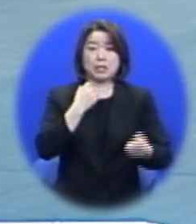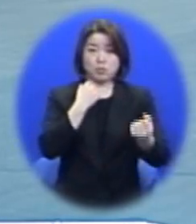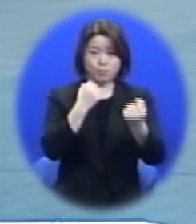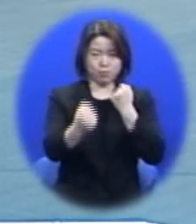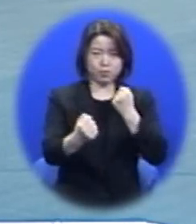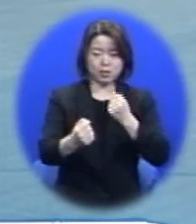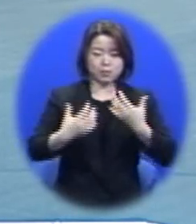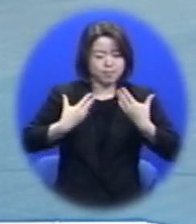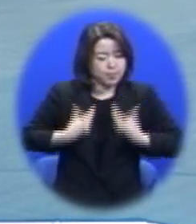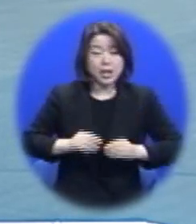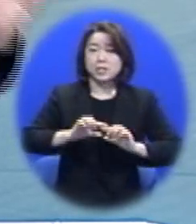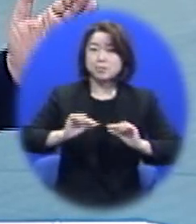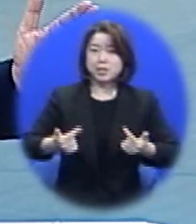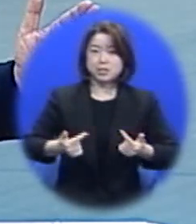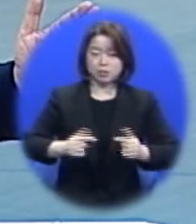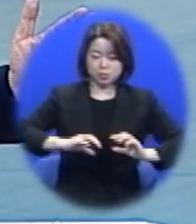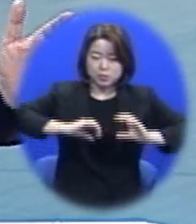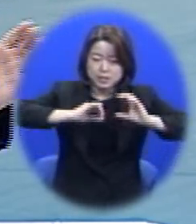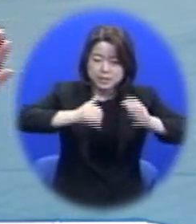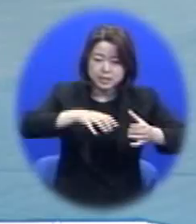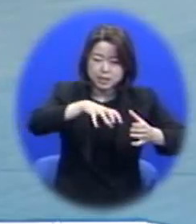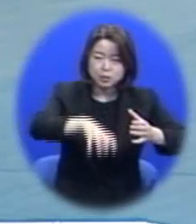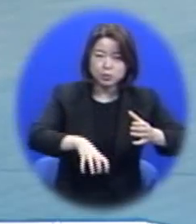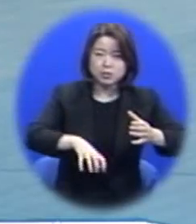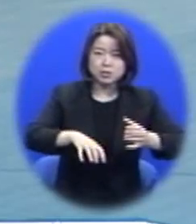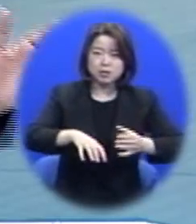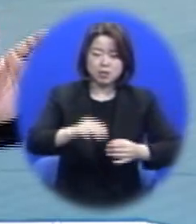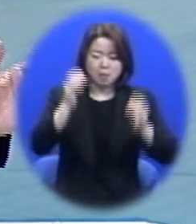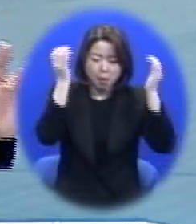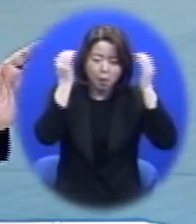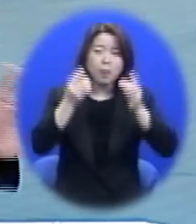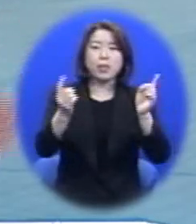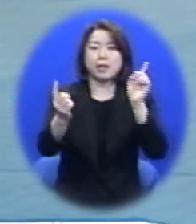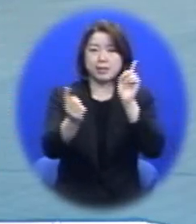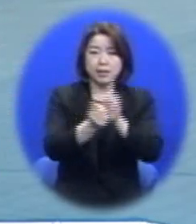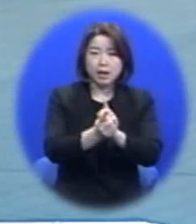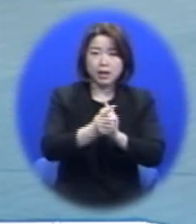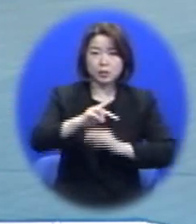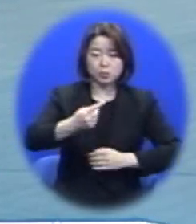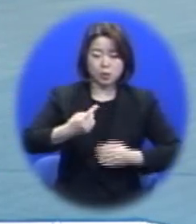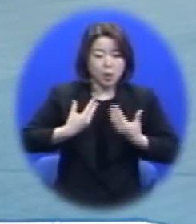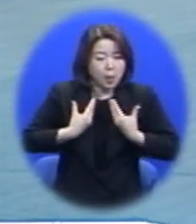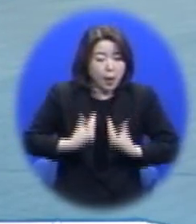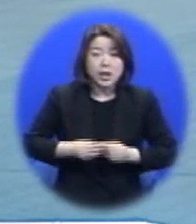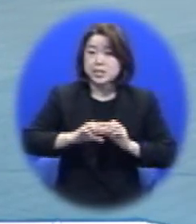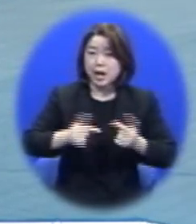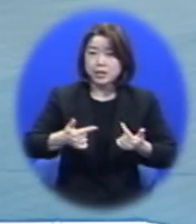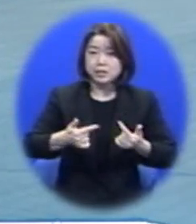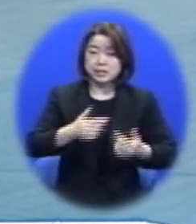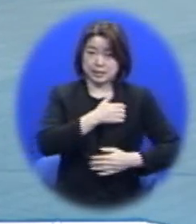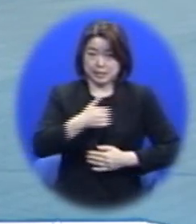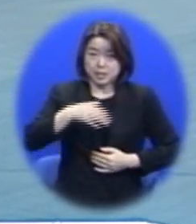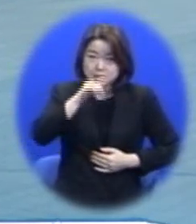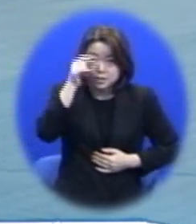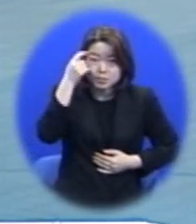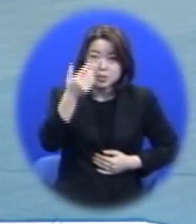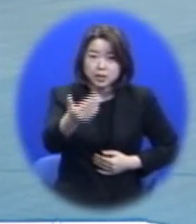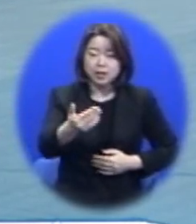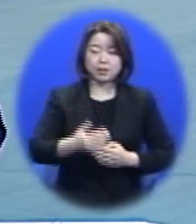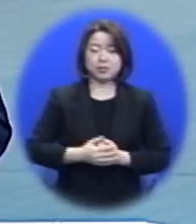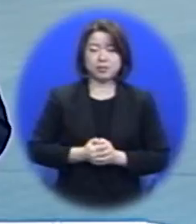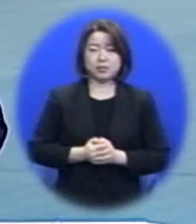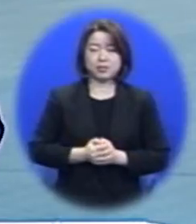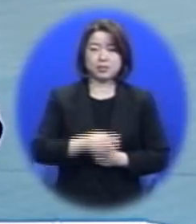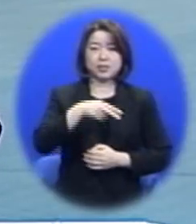않고 세상에서 고난을 당한다 하더라도 좌절하지 않으실 수 있나요? 서머나 교회를 향하여